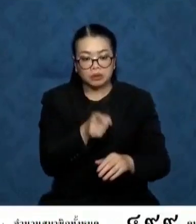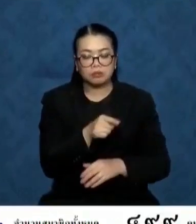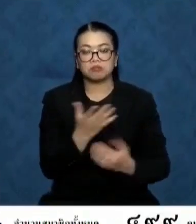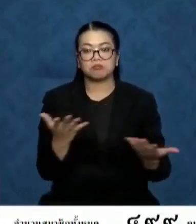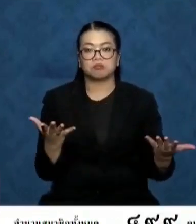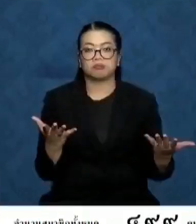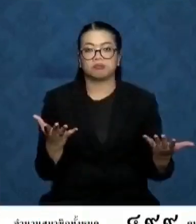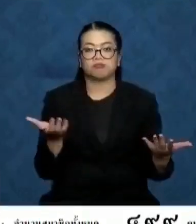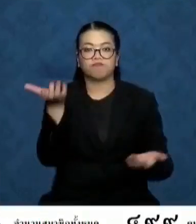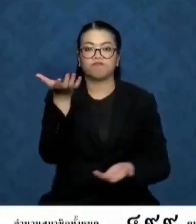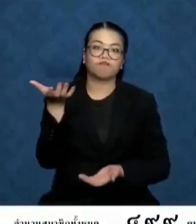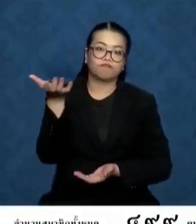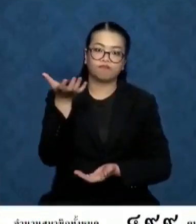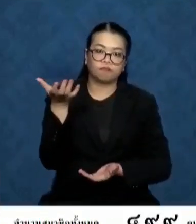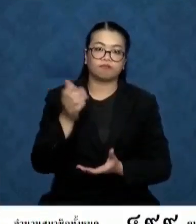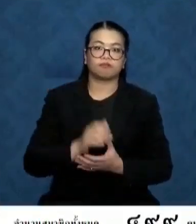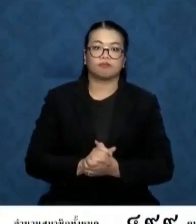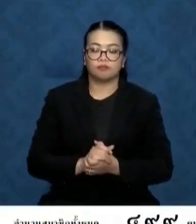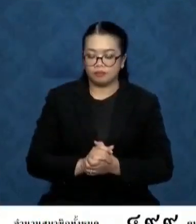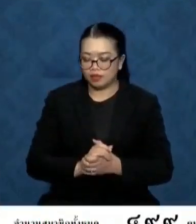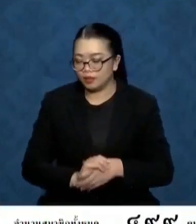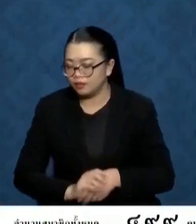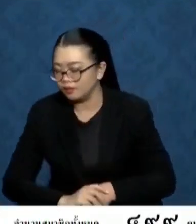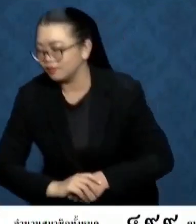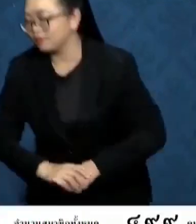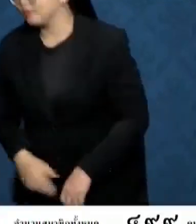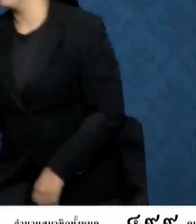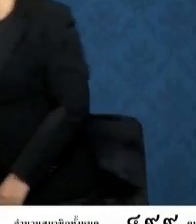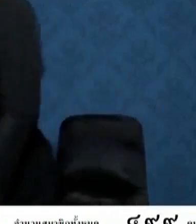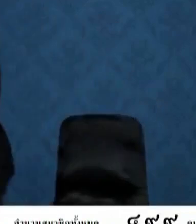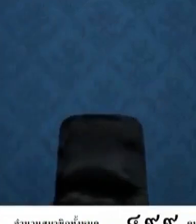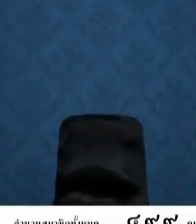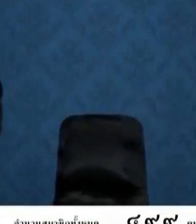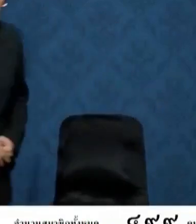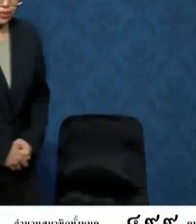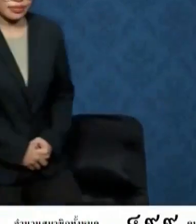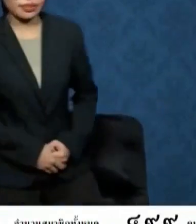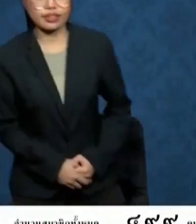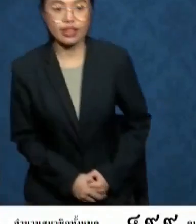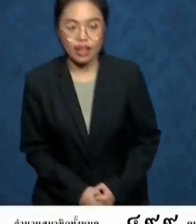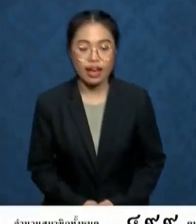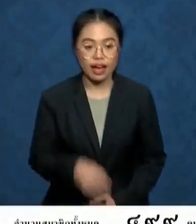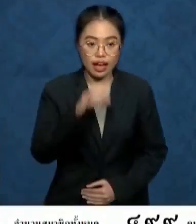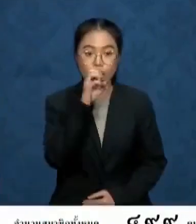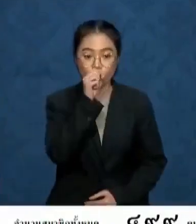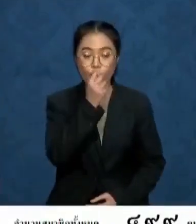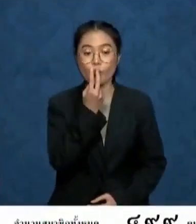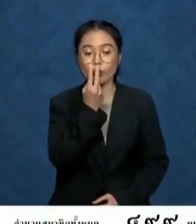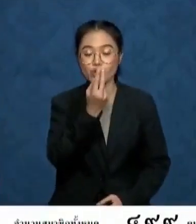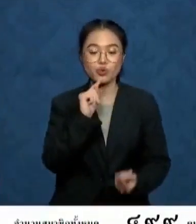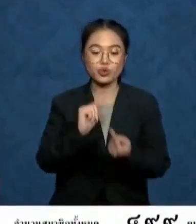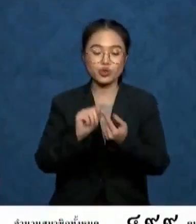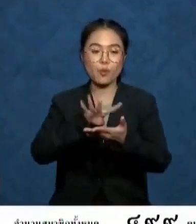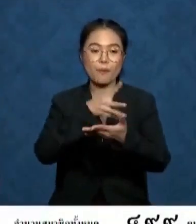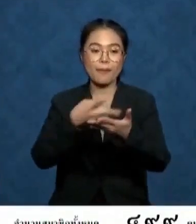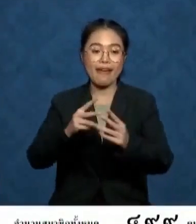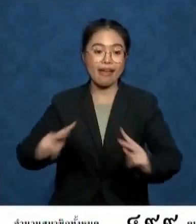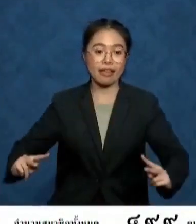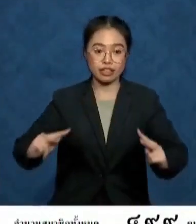นอนหลังจากนั้นพวกเราก็ตามไปดูครับว่าแผนงานของแต่ละกระทรวงเป็นยัง